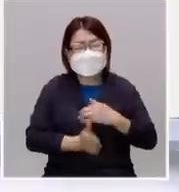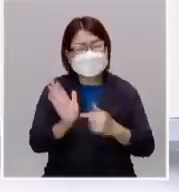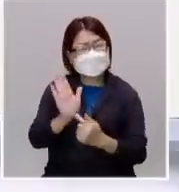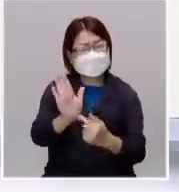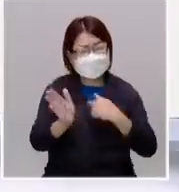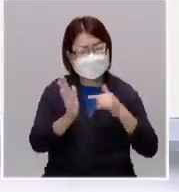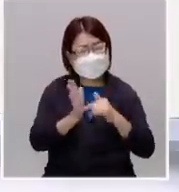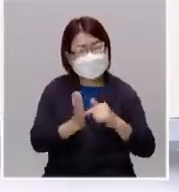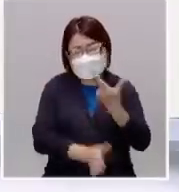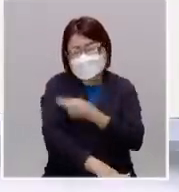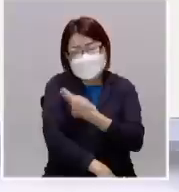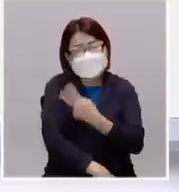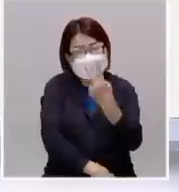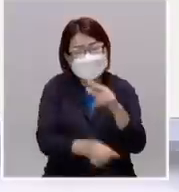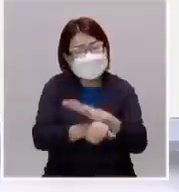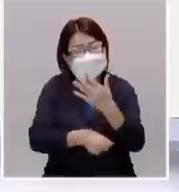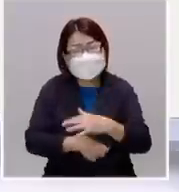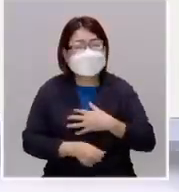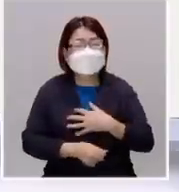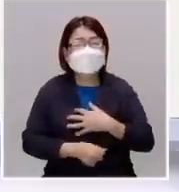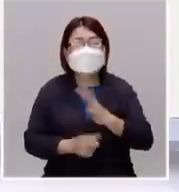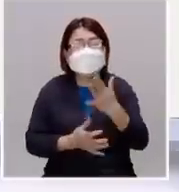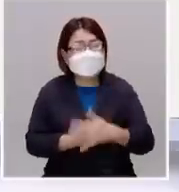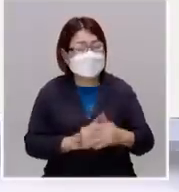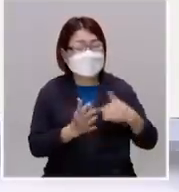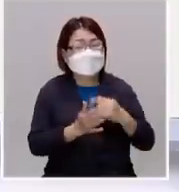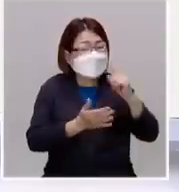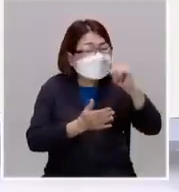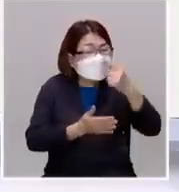สแล้วหรือว่าเป็นการตรวจ rapid test เพื่อหาเชื้อโควิด-19